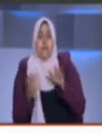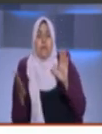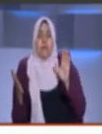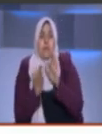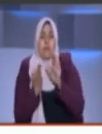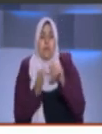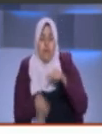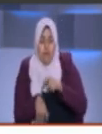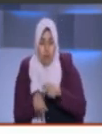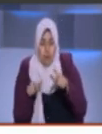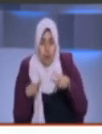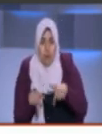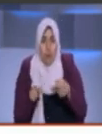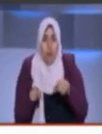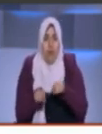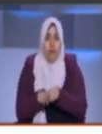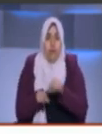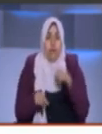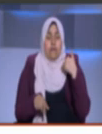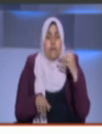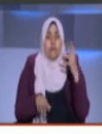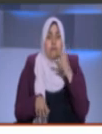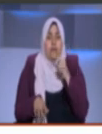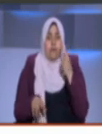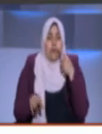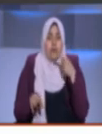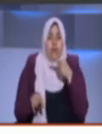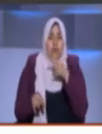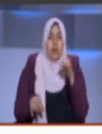في الوقت الحالي في ظل هذه الأرقام التي أشرت إليها؟